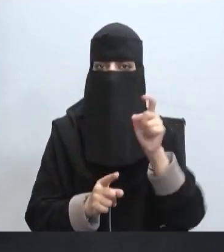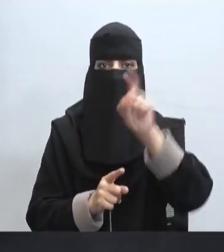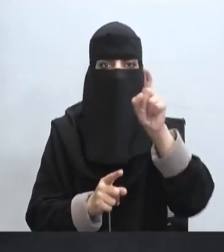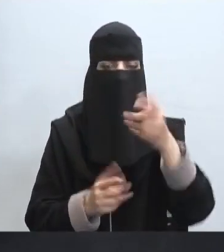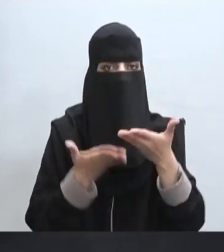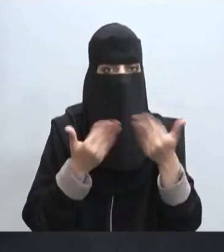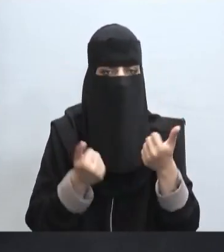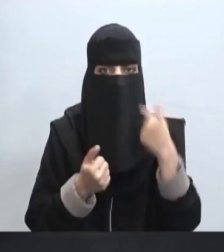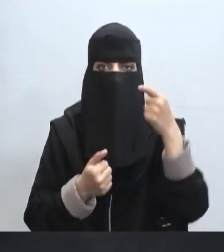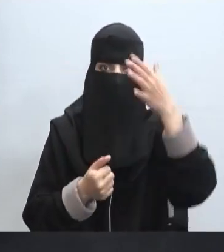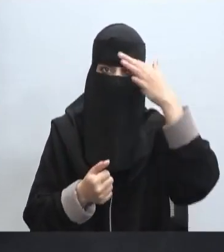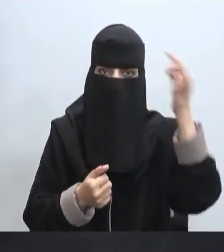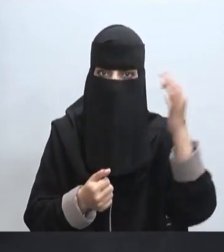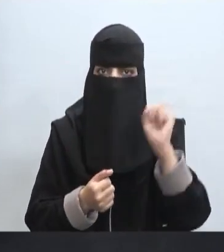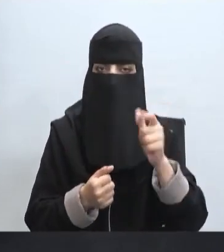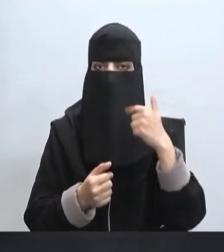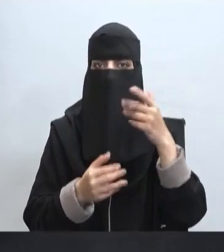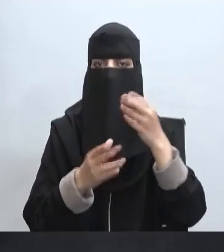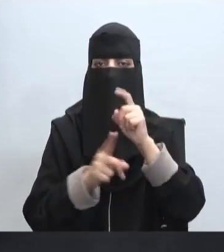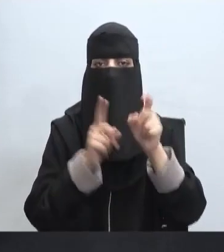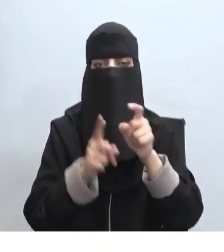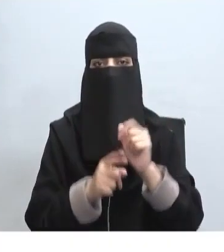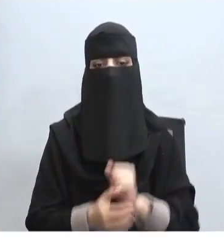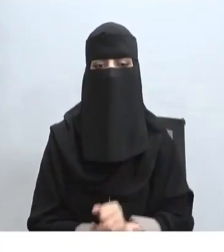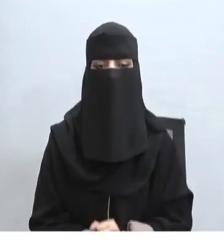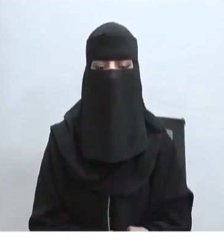يفوقك خبره ومعرفه في